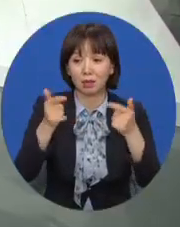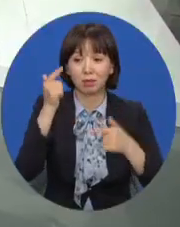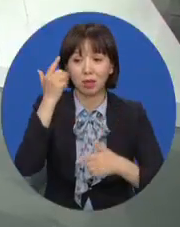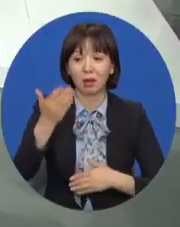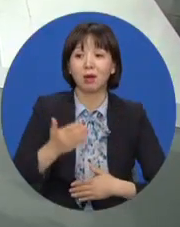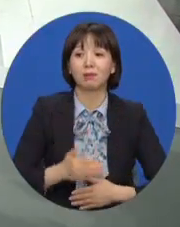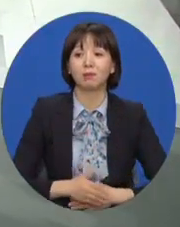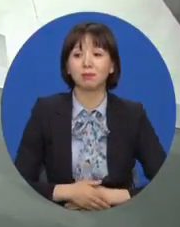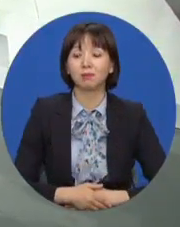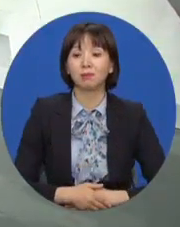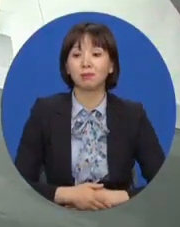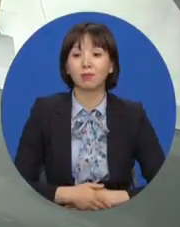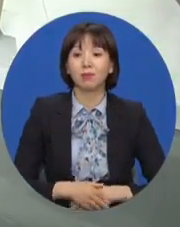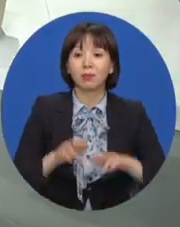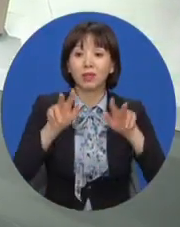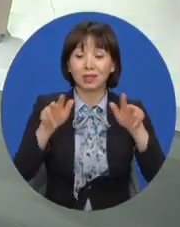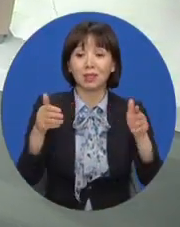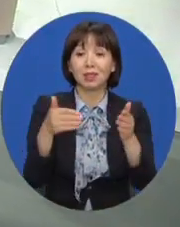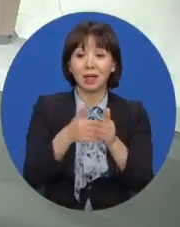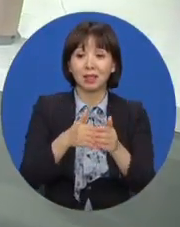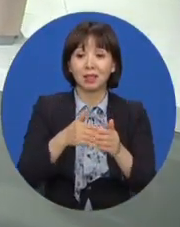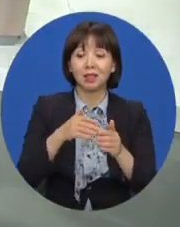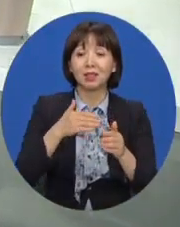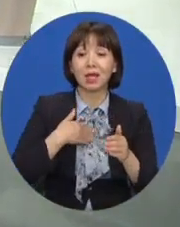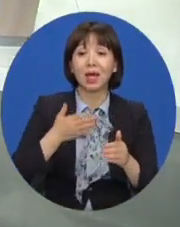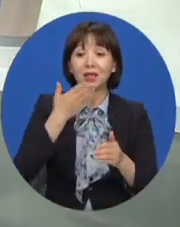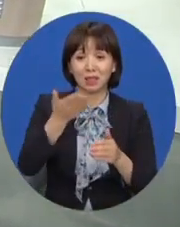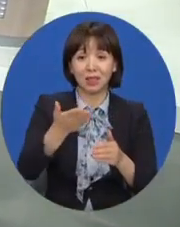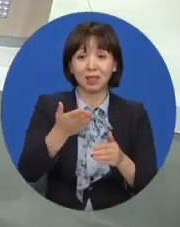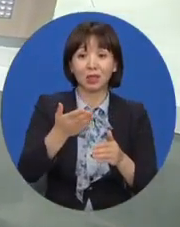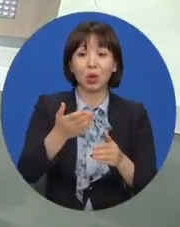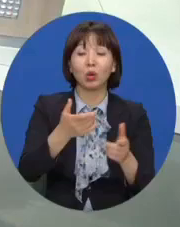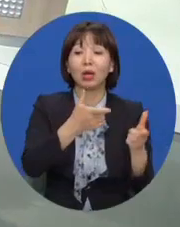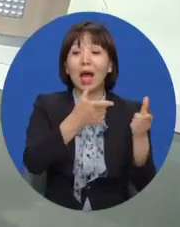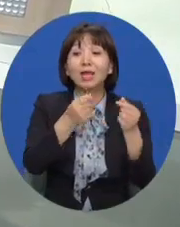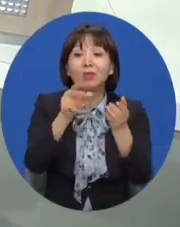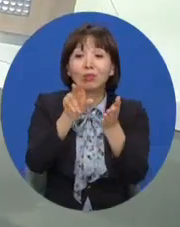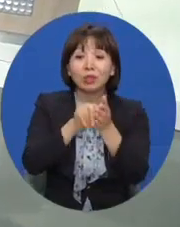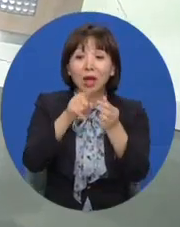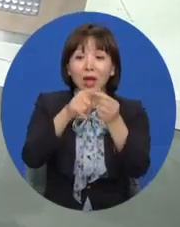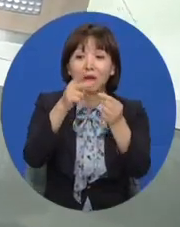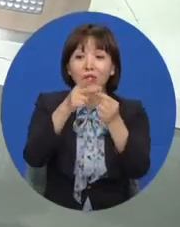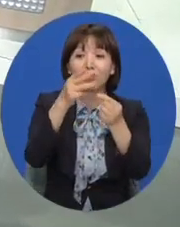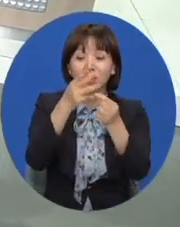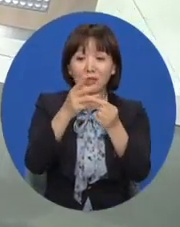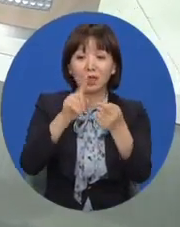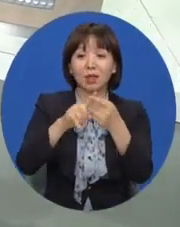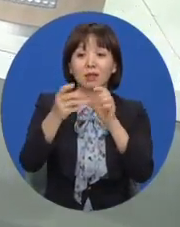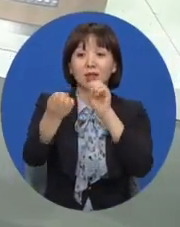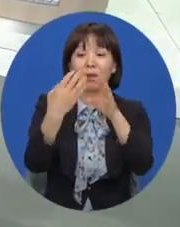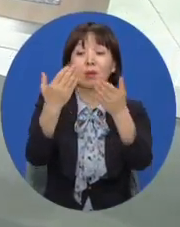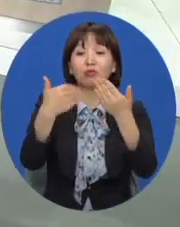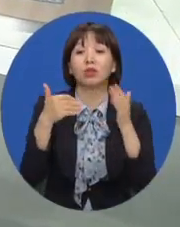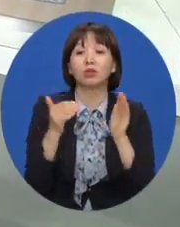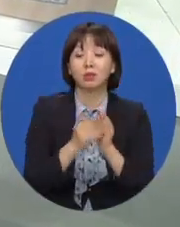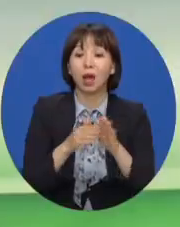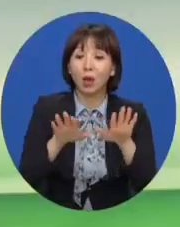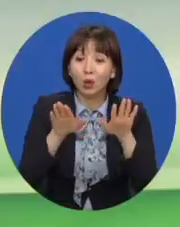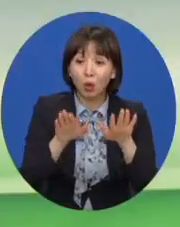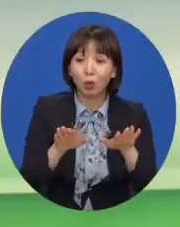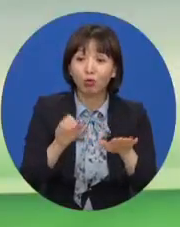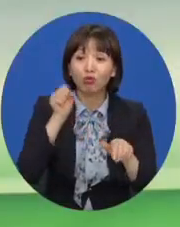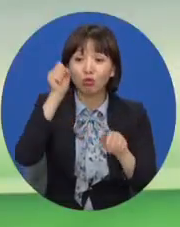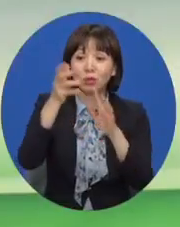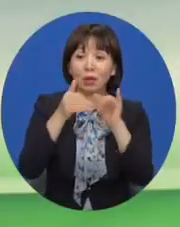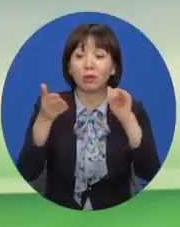네. 자, 지금까지 해서 제가 드린 공통 질문에 대해서 세 후보들께서 각각 답변을 해 주셨습니다. 이번에는